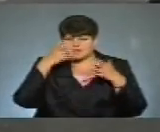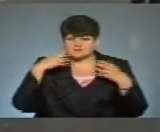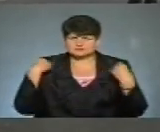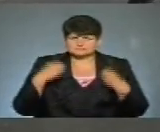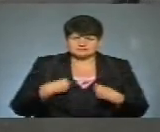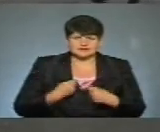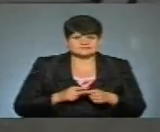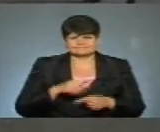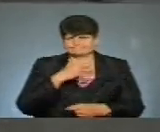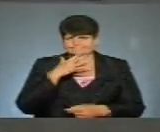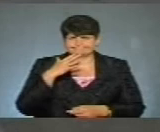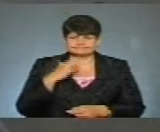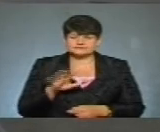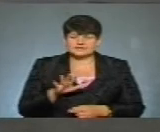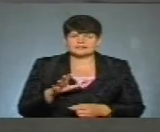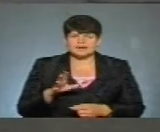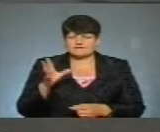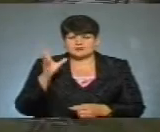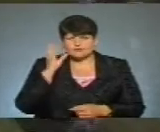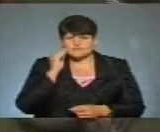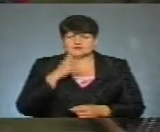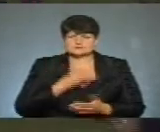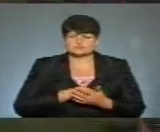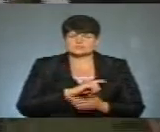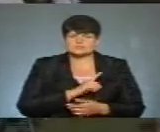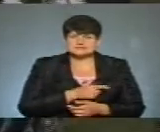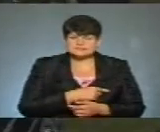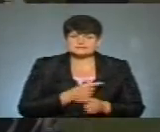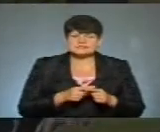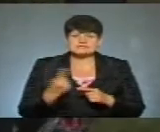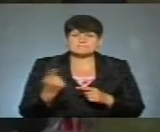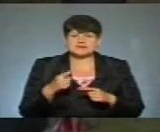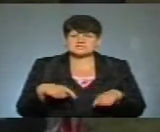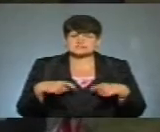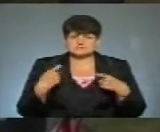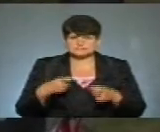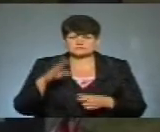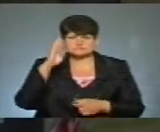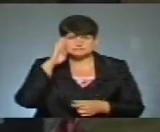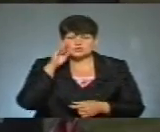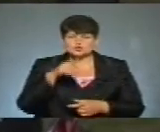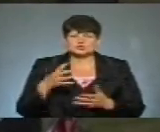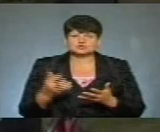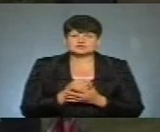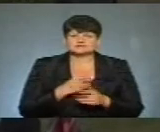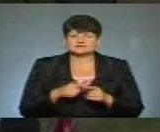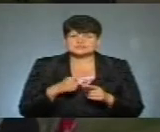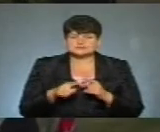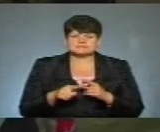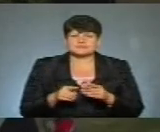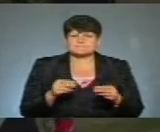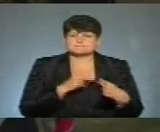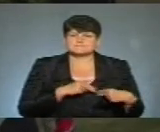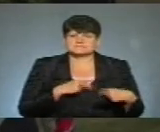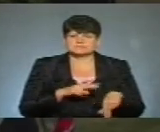дуже забагато. Не розрахувала, може, де сил. А це перший забіг серед чоловіків. Його здолав швидше працівник